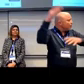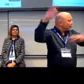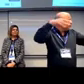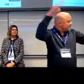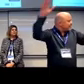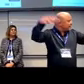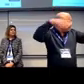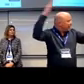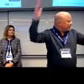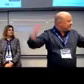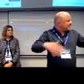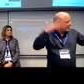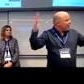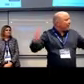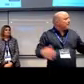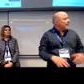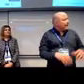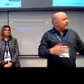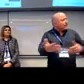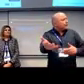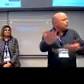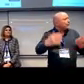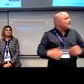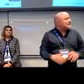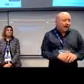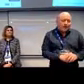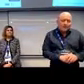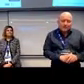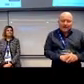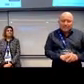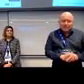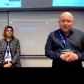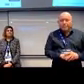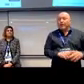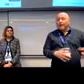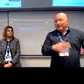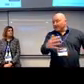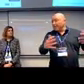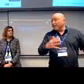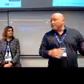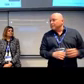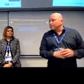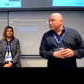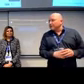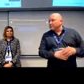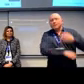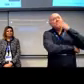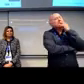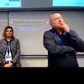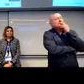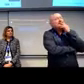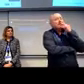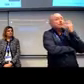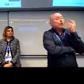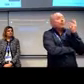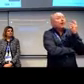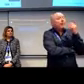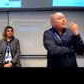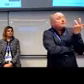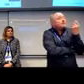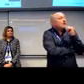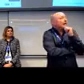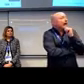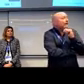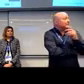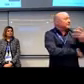même s'ils sont revisés là, par des éditeurs, et on a trouvé des erreurs là, dans le manuel. Puis évidemment, on se pose toujours la question, est-ce qu'on ne comprend